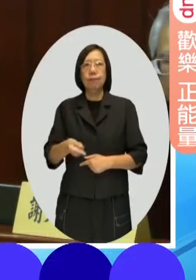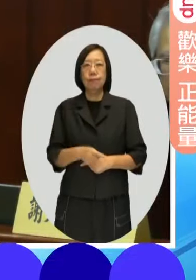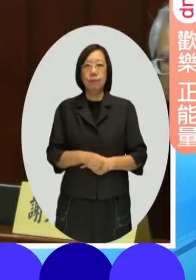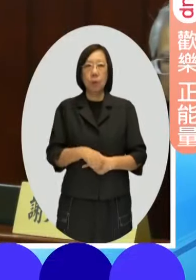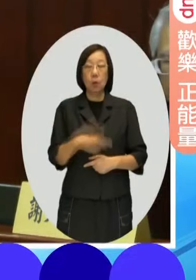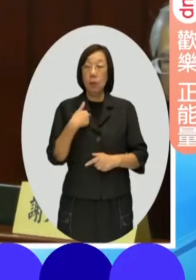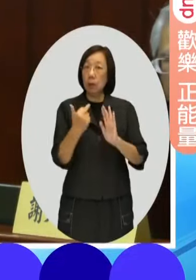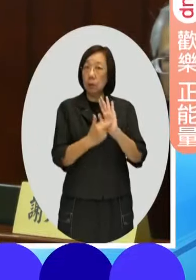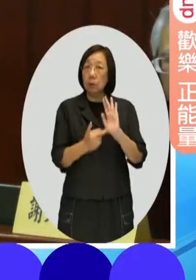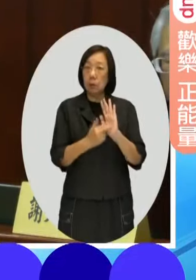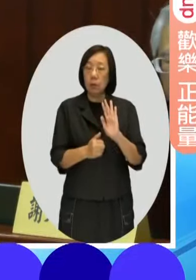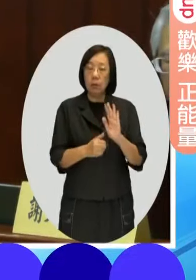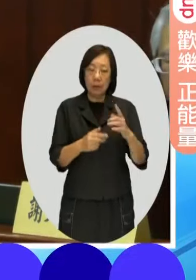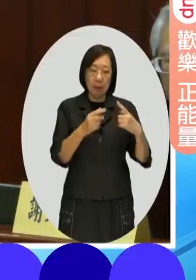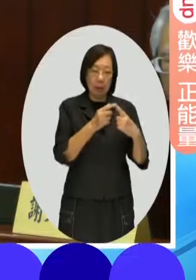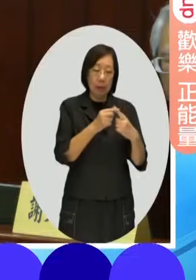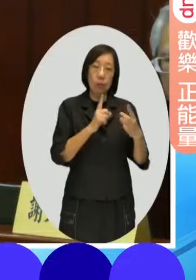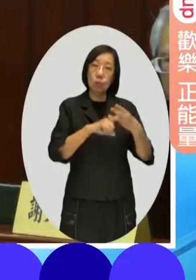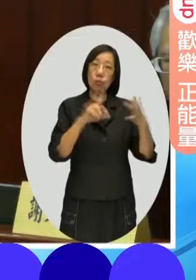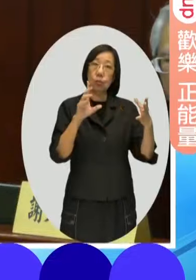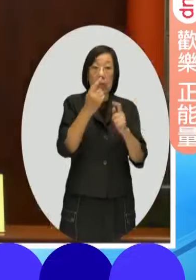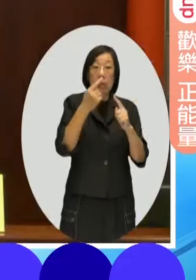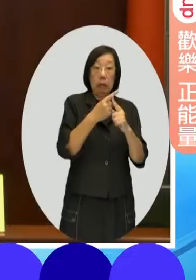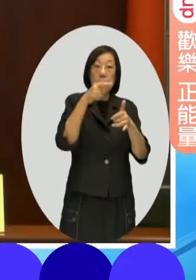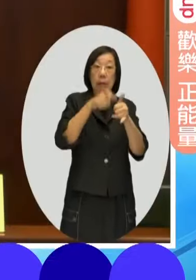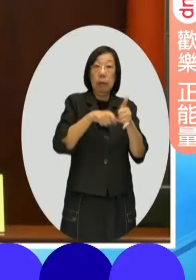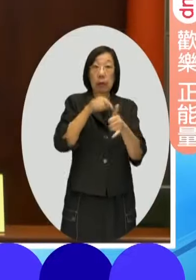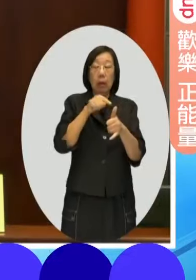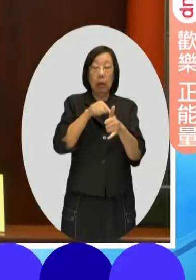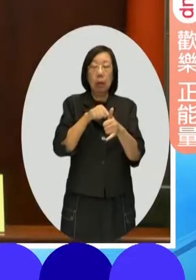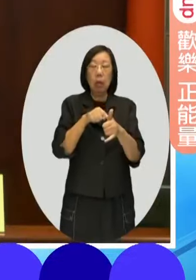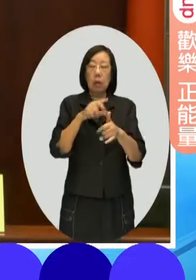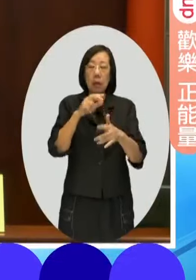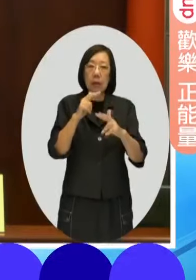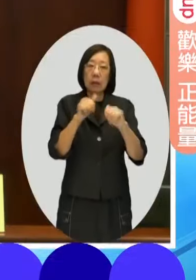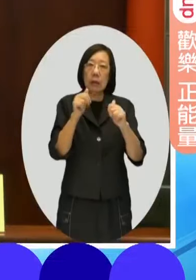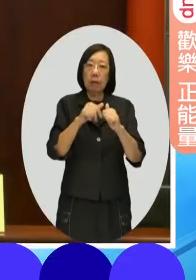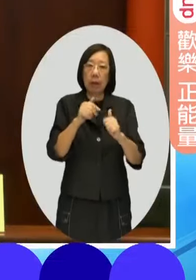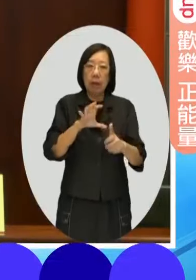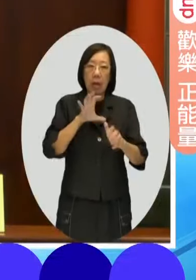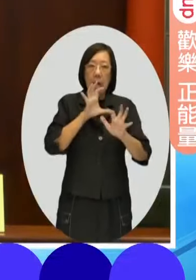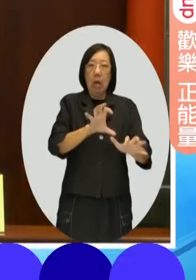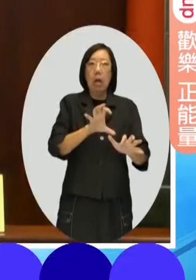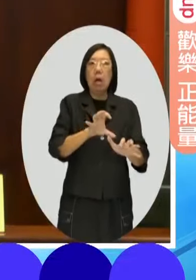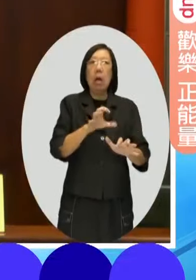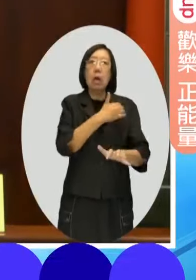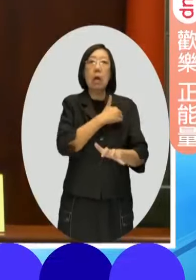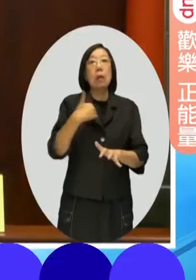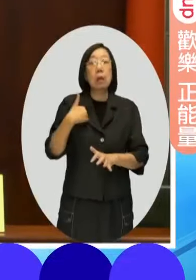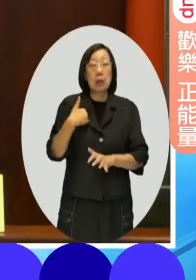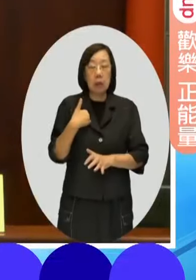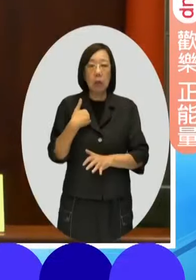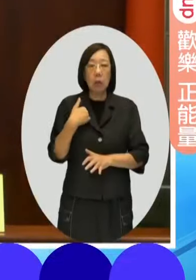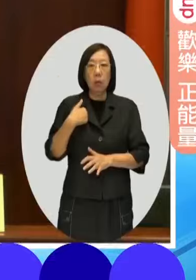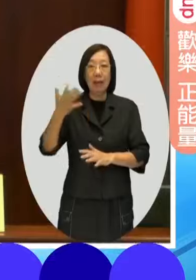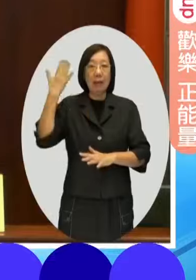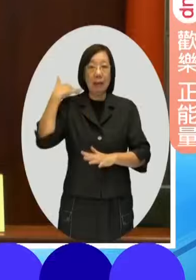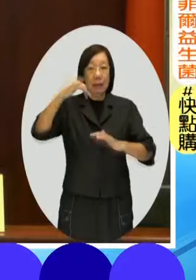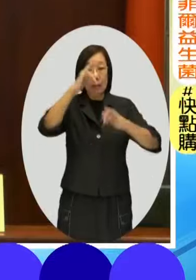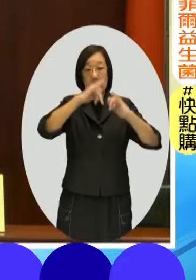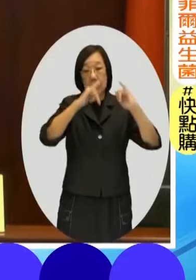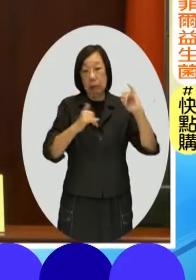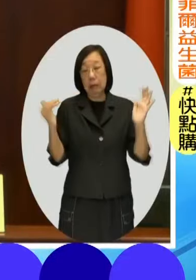必请律师呢？他不请律师，他就可以不要判死刑了。那干嘛要请律师？好，大法官等于就是他最好的辩护人了。那再